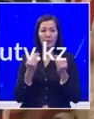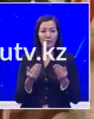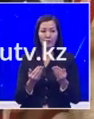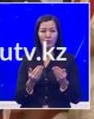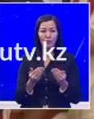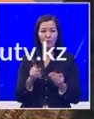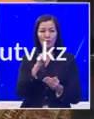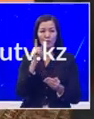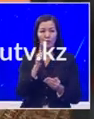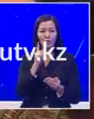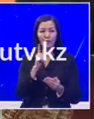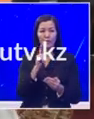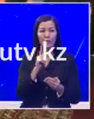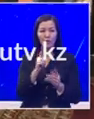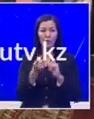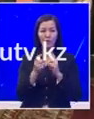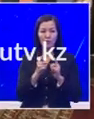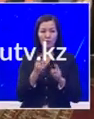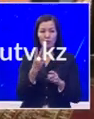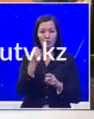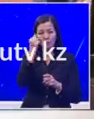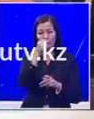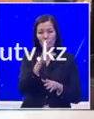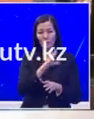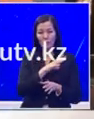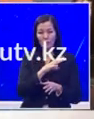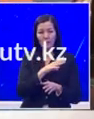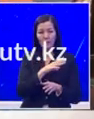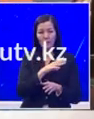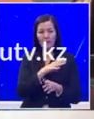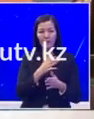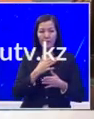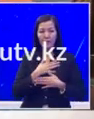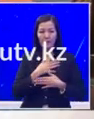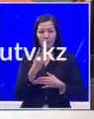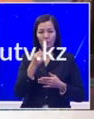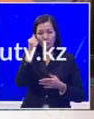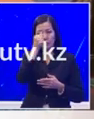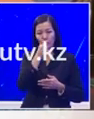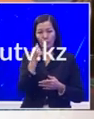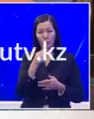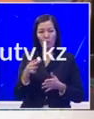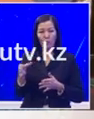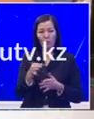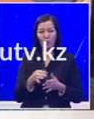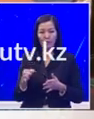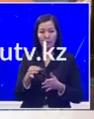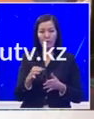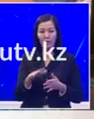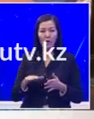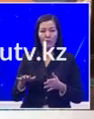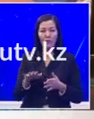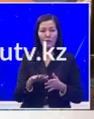жас қырандар. Күреске қатысқаныма 4 жыл болды. Мен 4 жыл бойы облыстық,